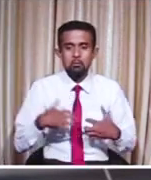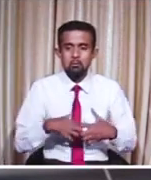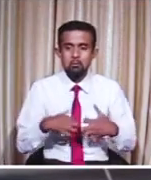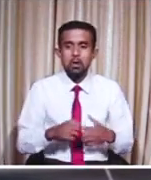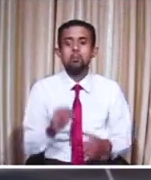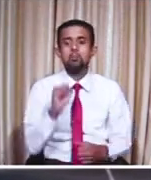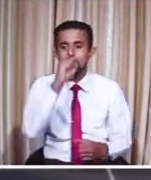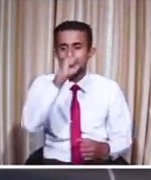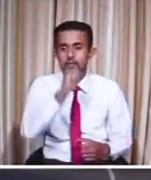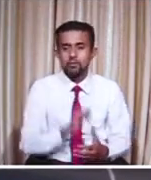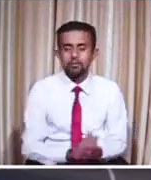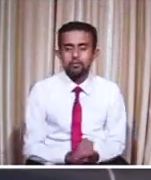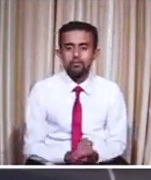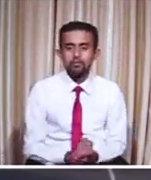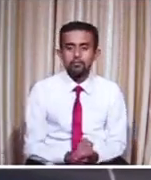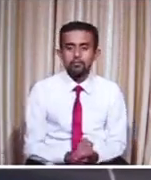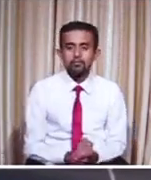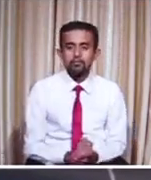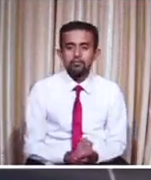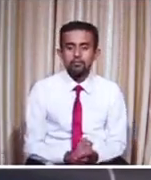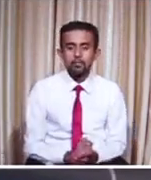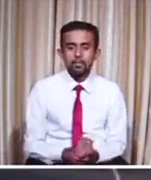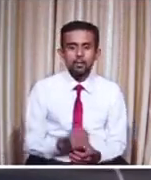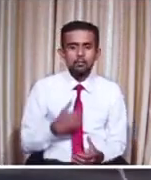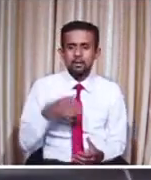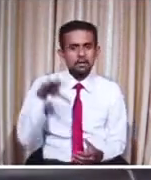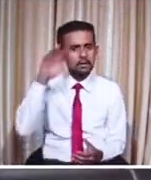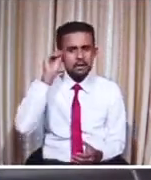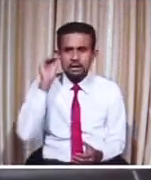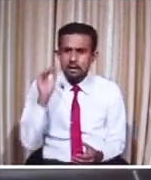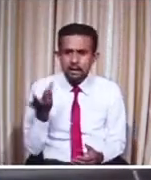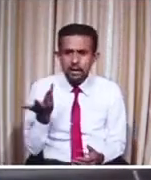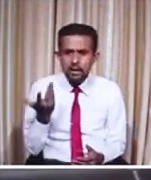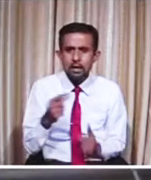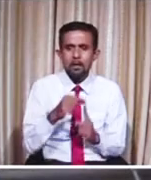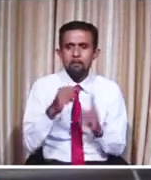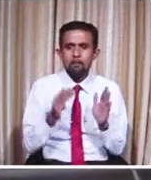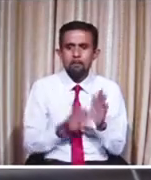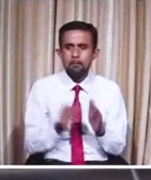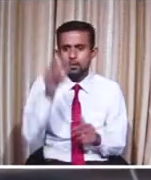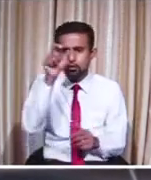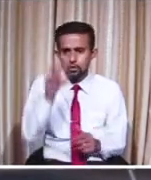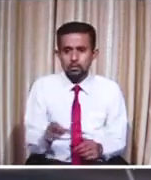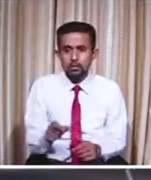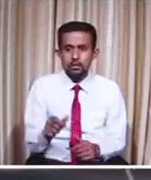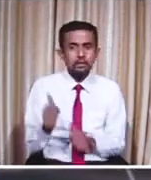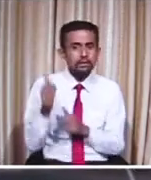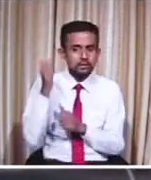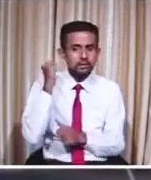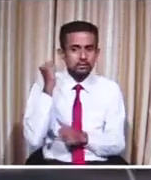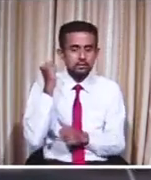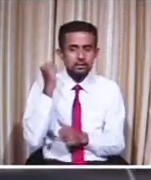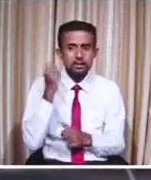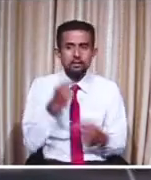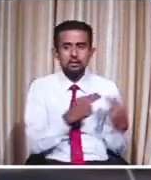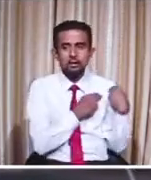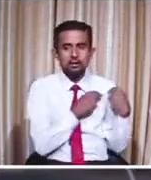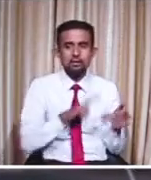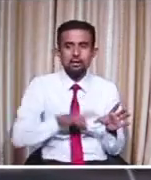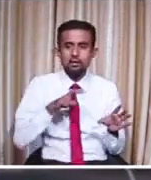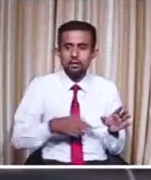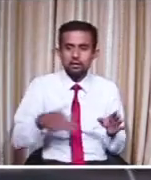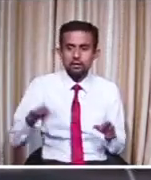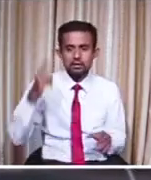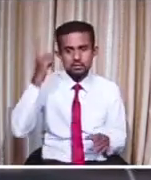තත්ත්වය මොකද්ද කියලා. මට තේරෙන්නේ නැහැ අග්‍රාමාත්‍යතුමා හිටපු ඒ තනතුරෙන් ඉවත්ව යන්න